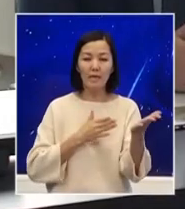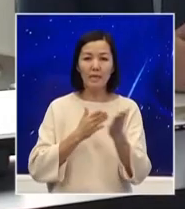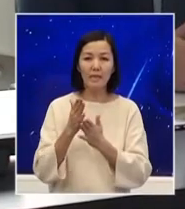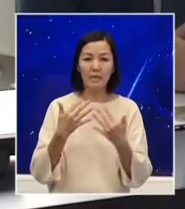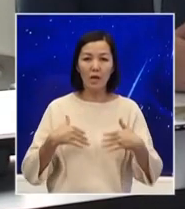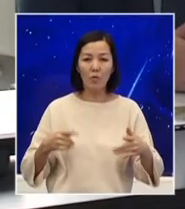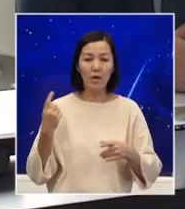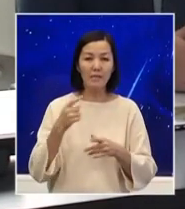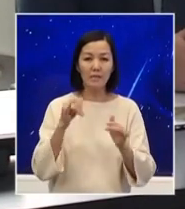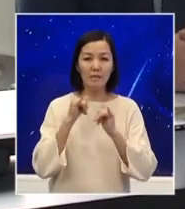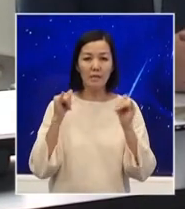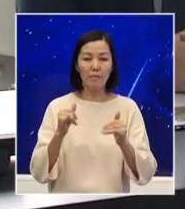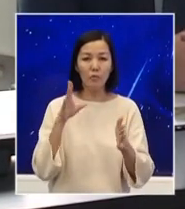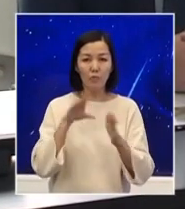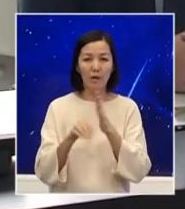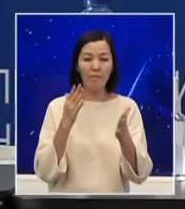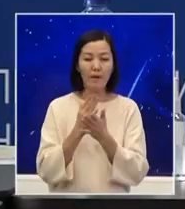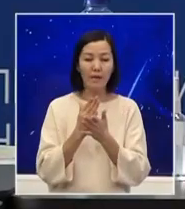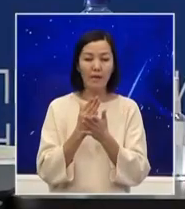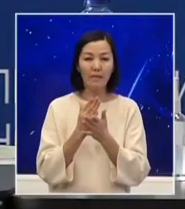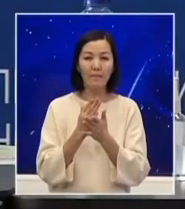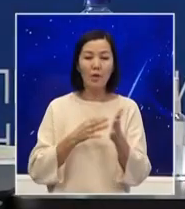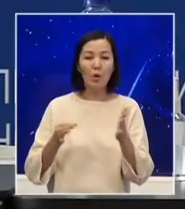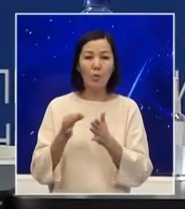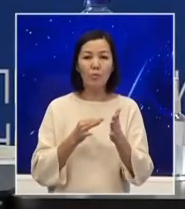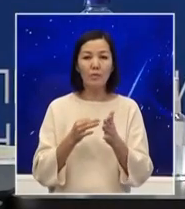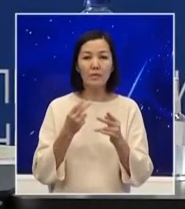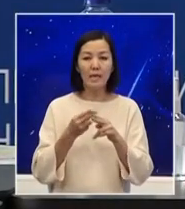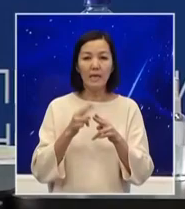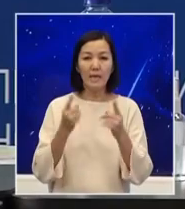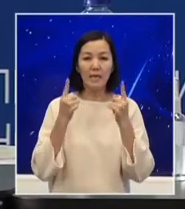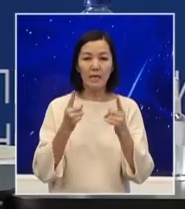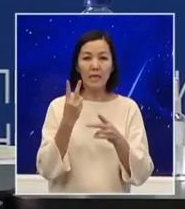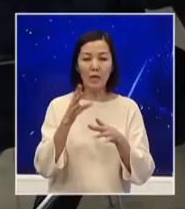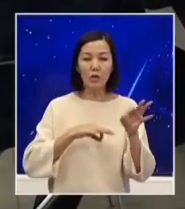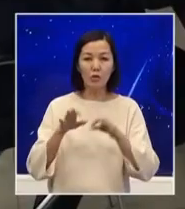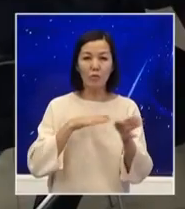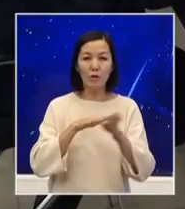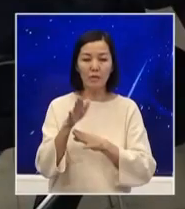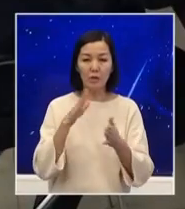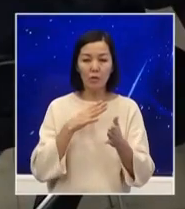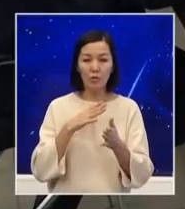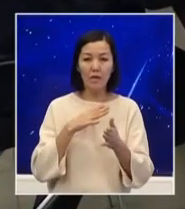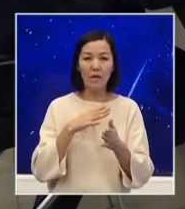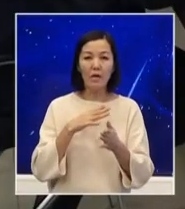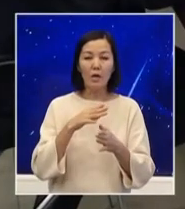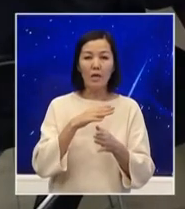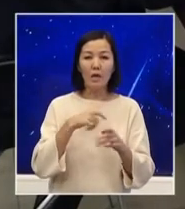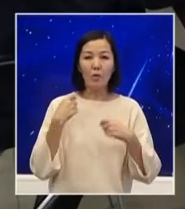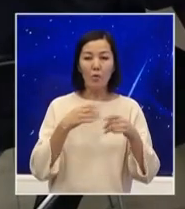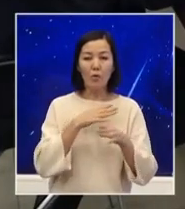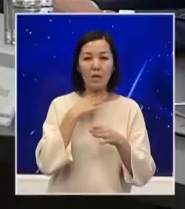мал шаруашылығын өрістетуде қарастырылған. Ол бойынша облыста ең ірі қос жоба жүзеге асырылуда. Әйгілі қой етін